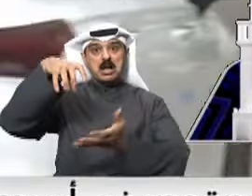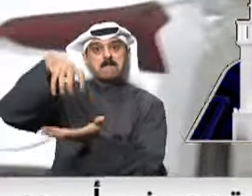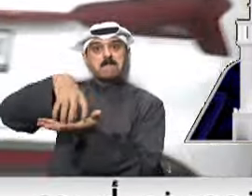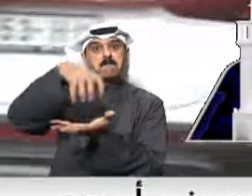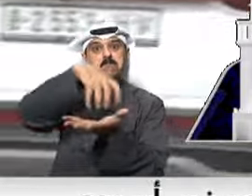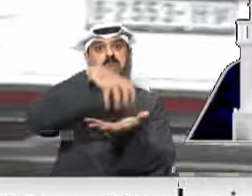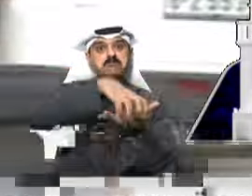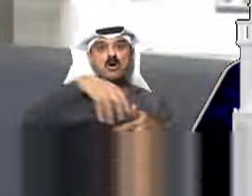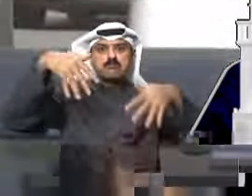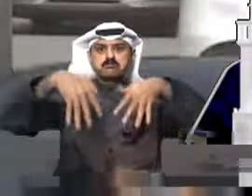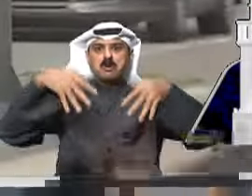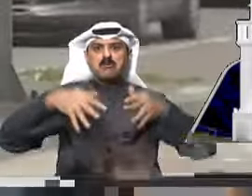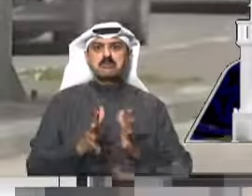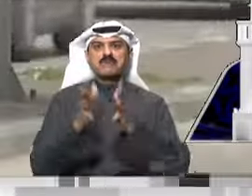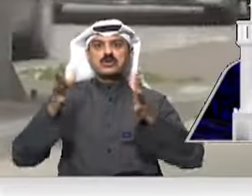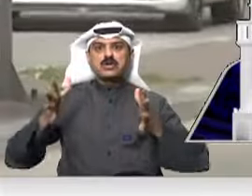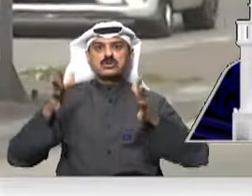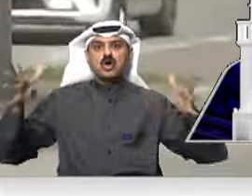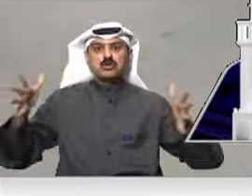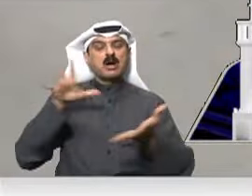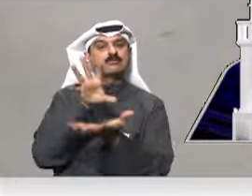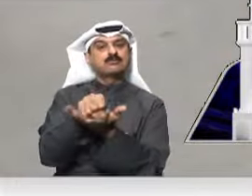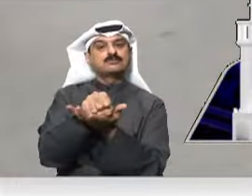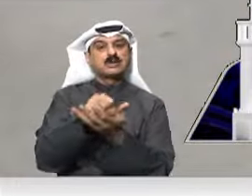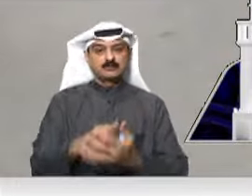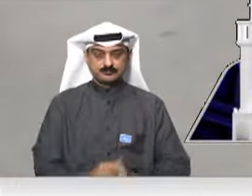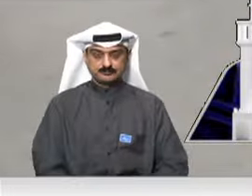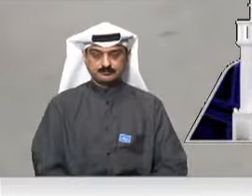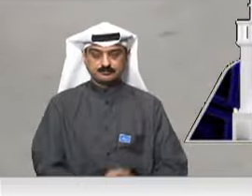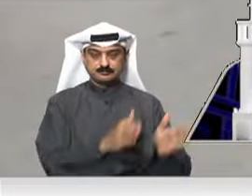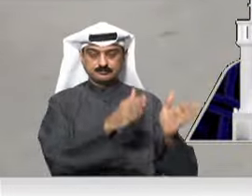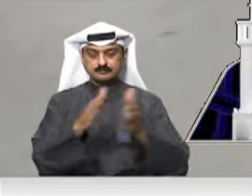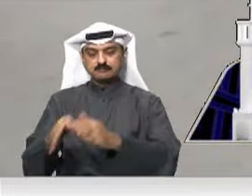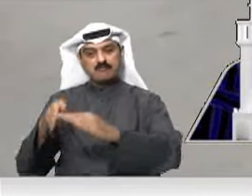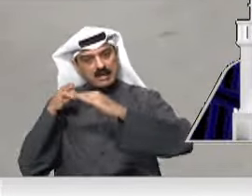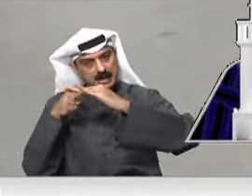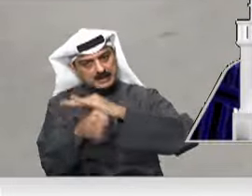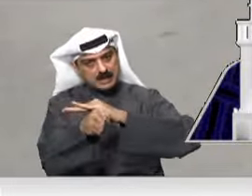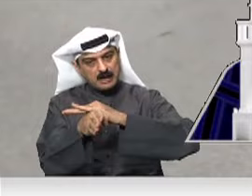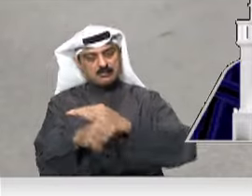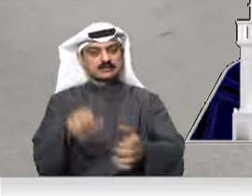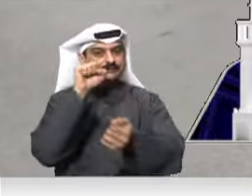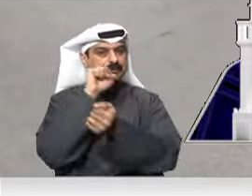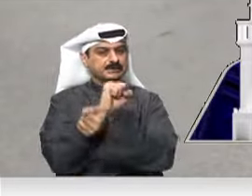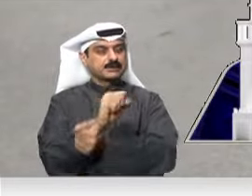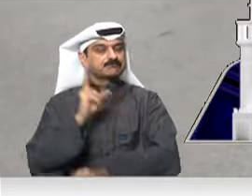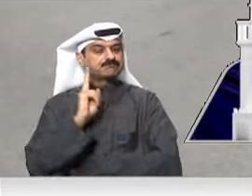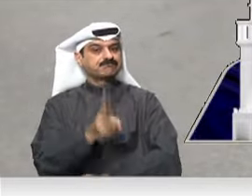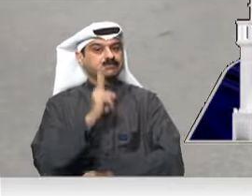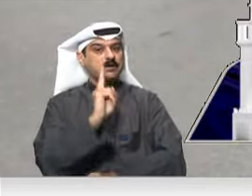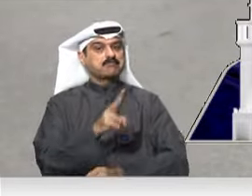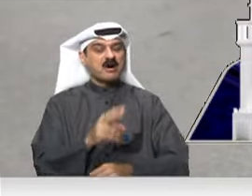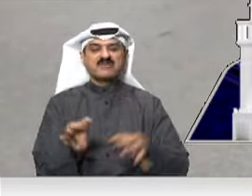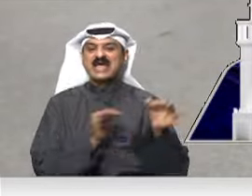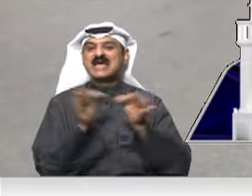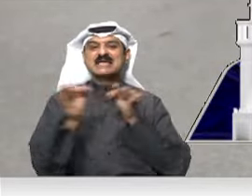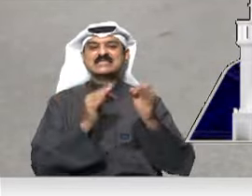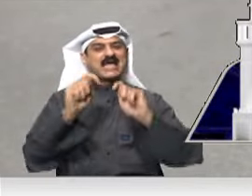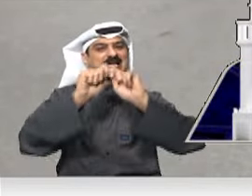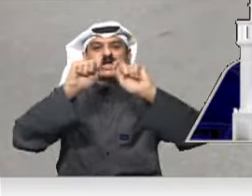توسيعة حدود البؤرة الاستيطانية. الاقتحامات والاعتقالات واعتداءات المستوطنين تمثل سياسة